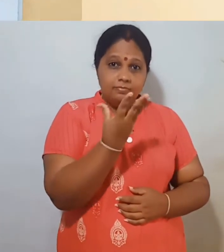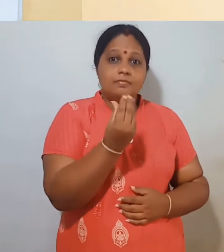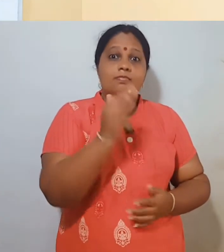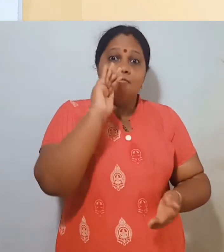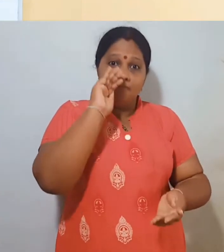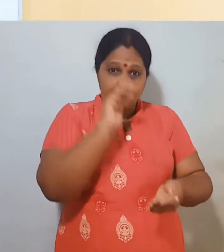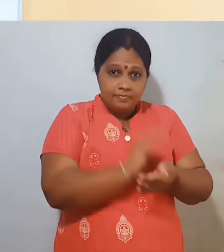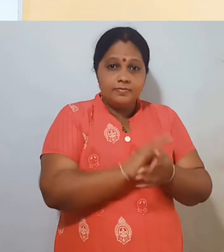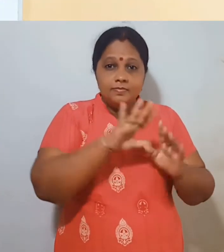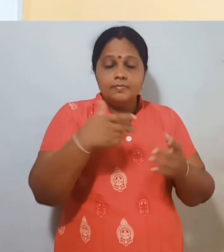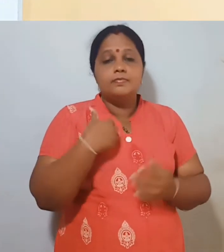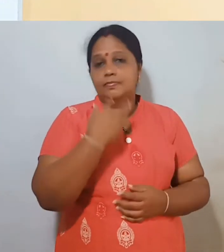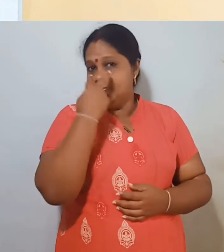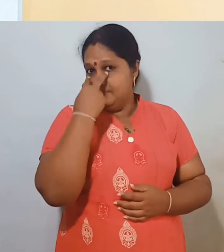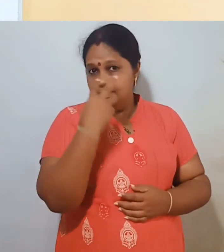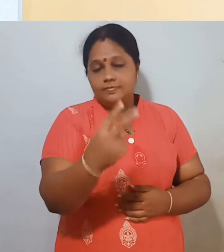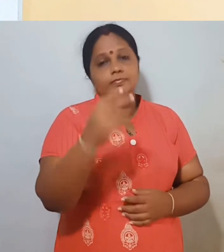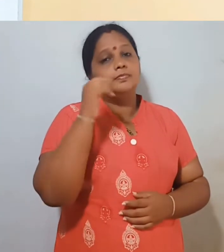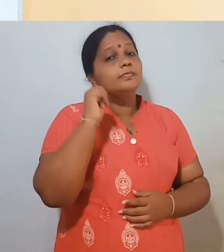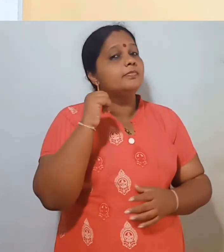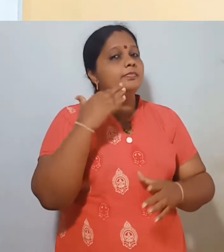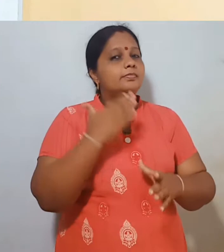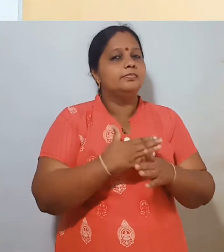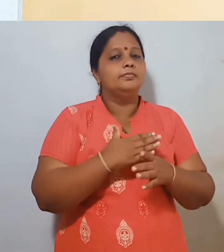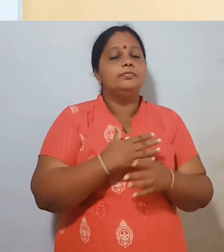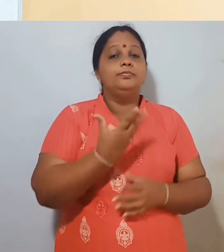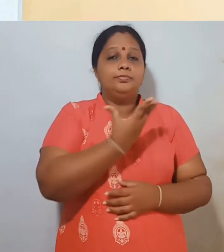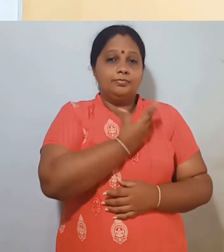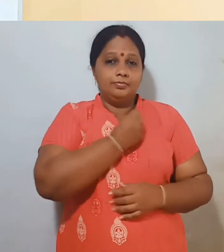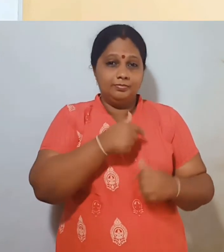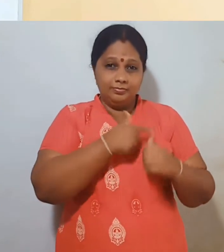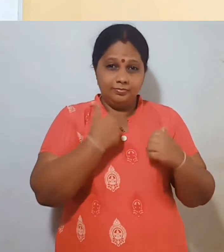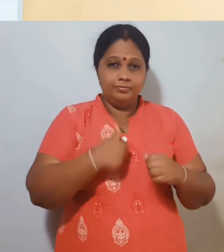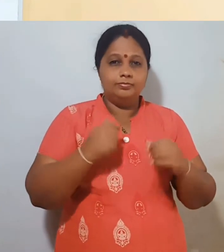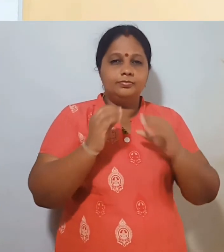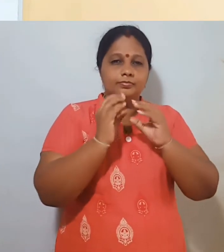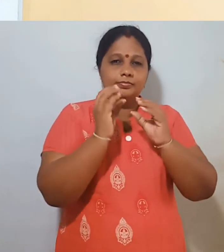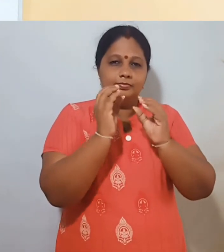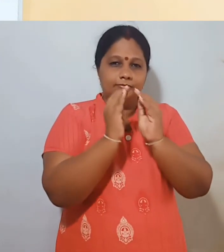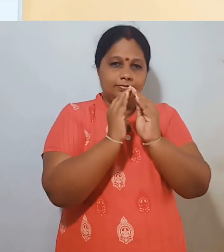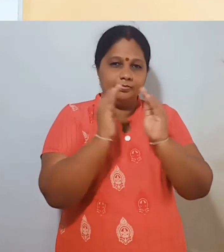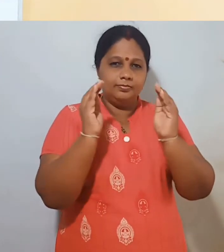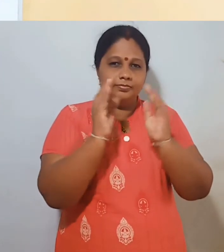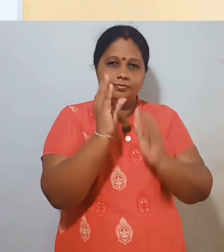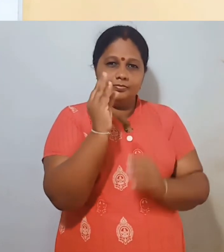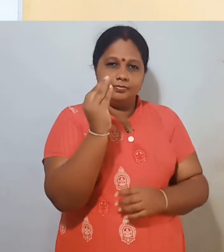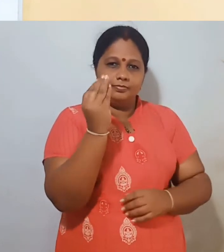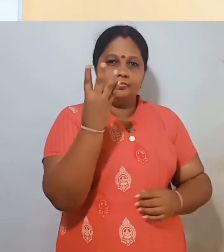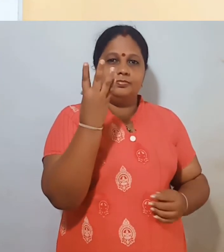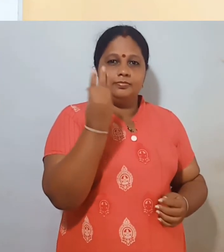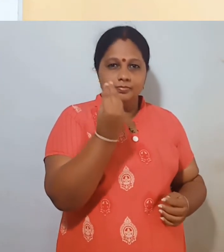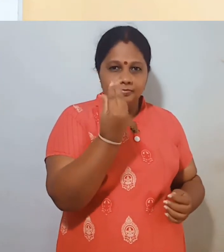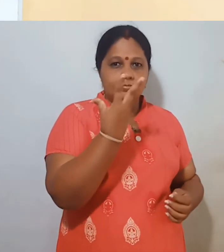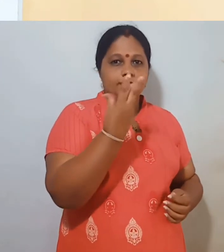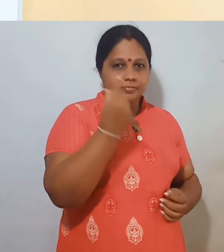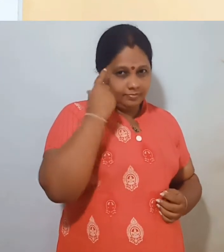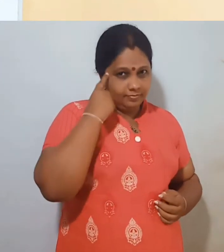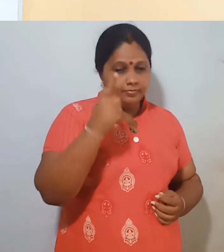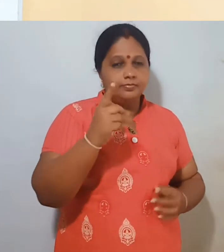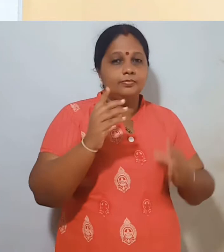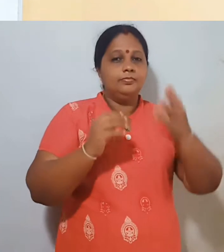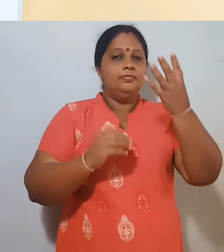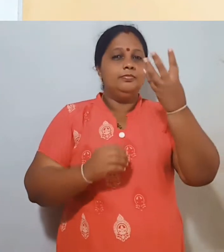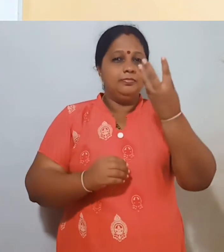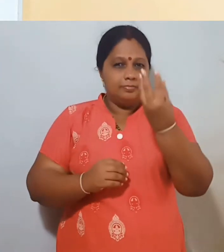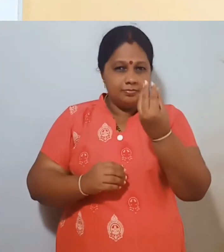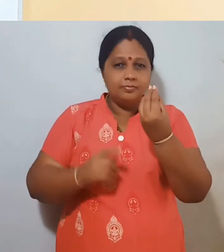துடிக்குதான்னு பார்க்கறதுக்கு என்ன செய்யலாம்? நம்முடைய இதயம் சுருங்கி விரியும். இதயம் சுருங்குகின்ற பொழுது அது